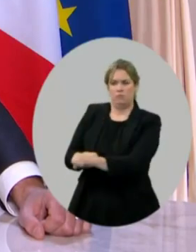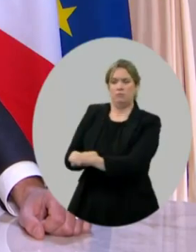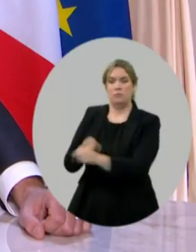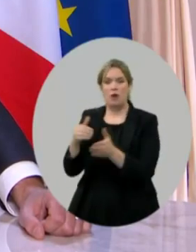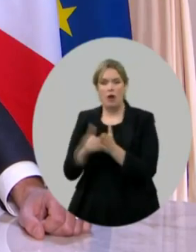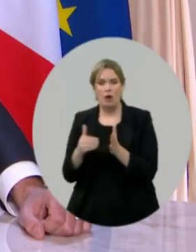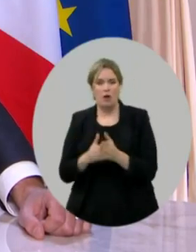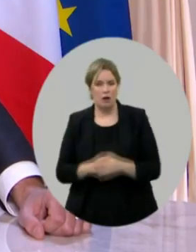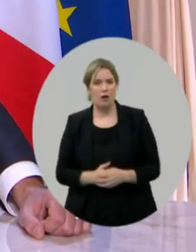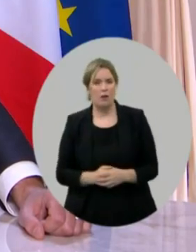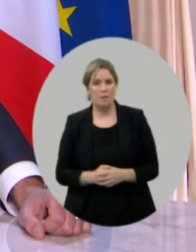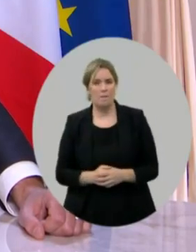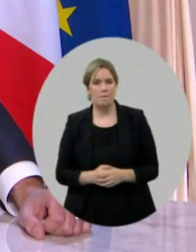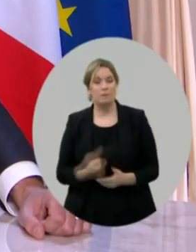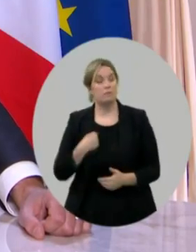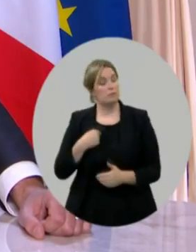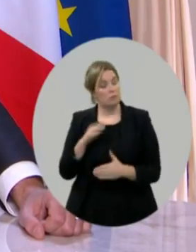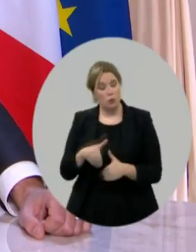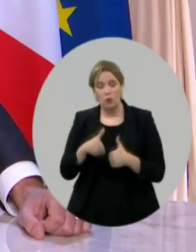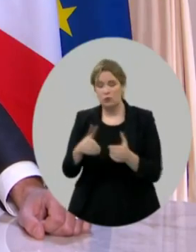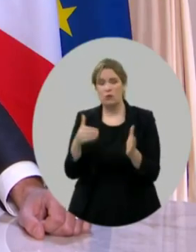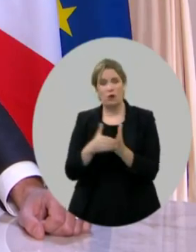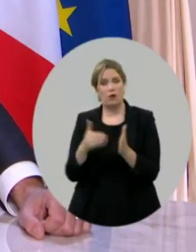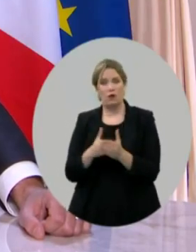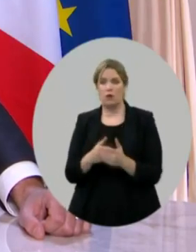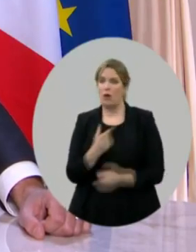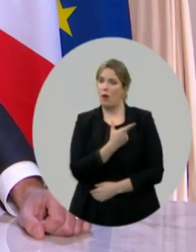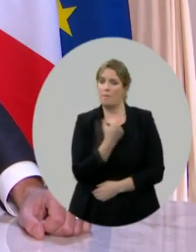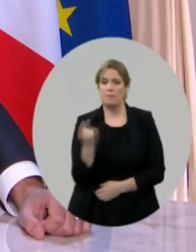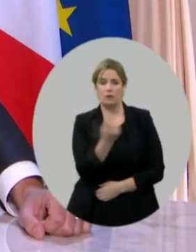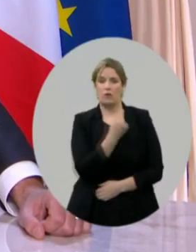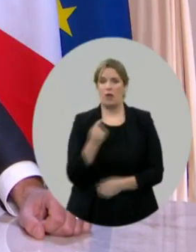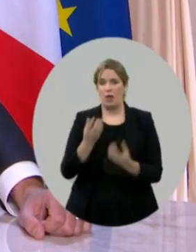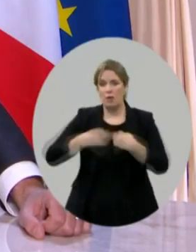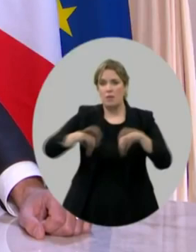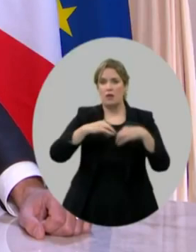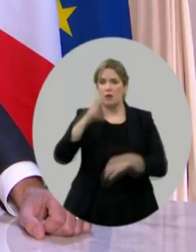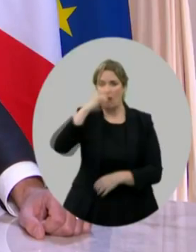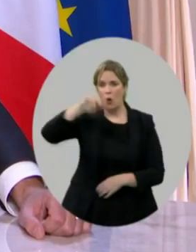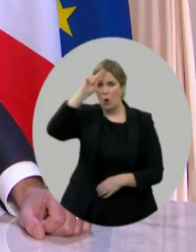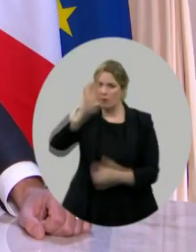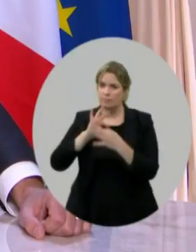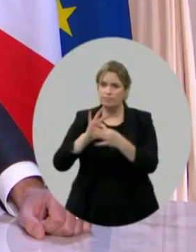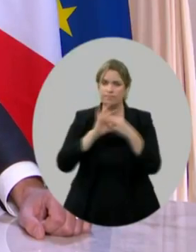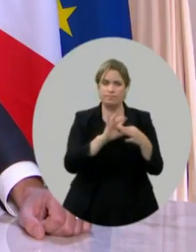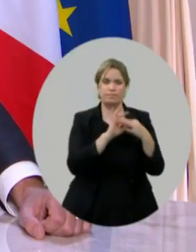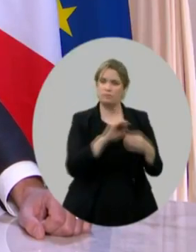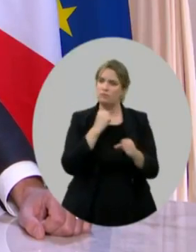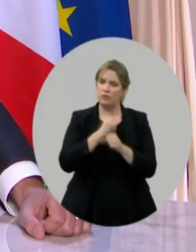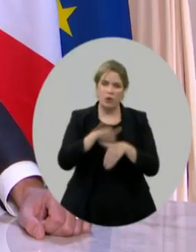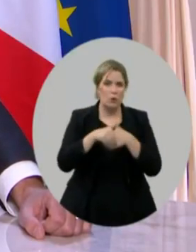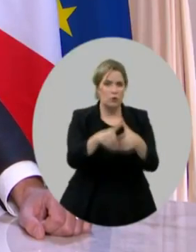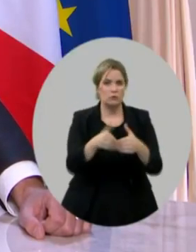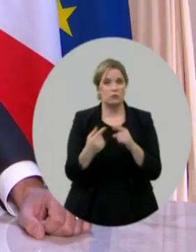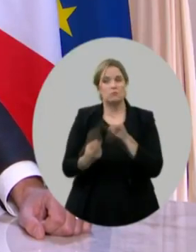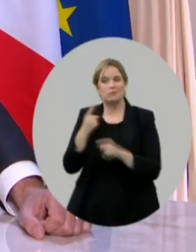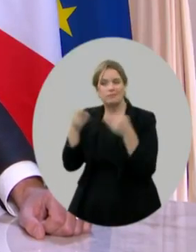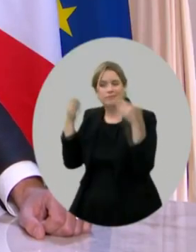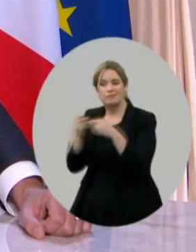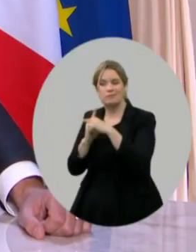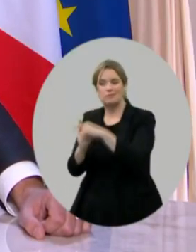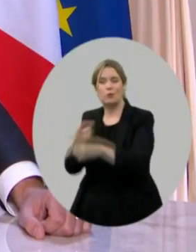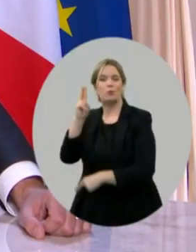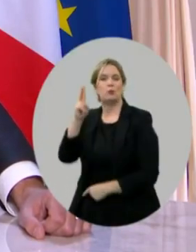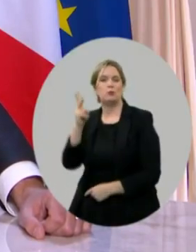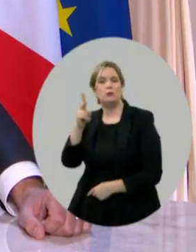je continuerai à travailler avec chacun de nos partenaires européens et tout particulièrement avec l'Allemagne. Ce